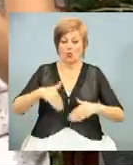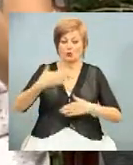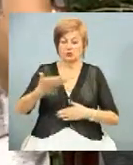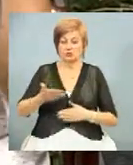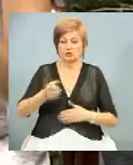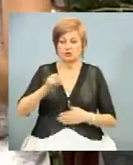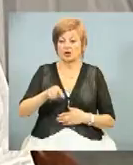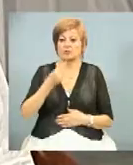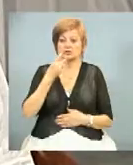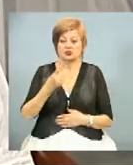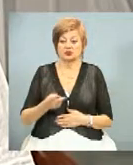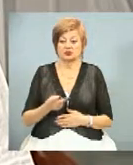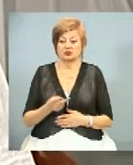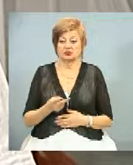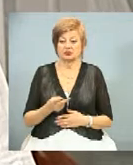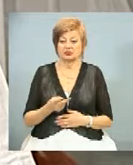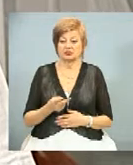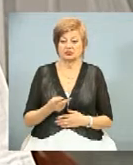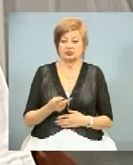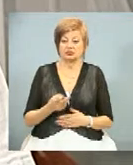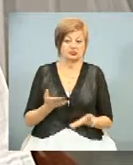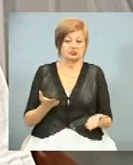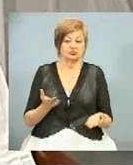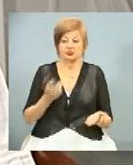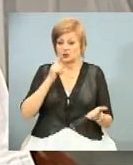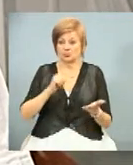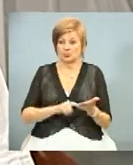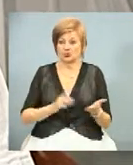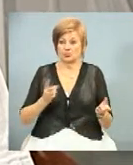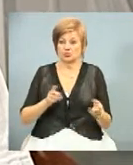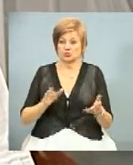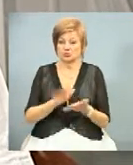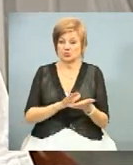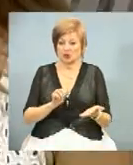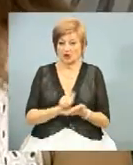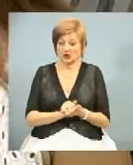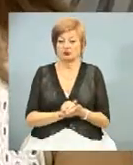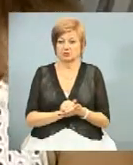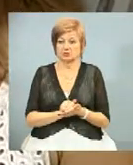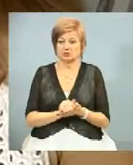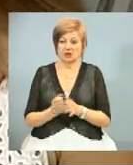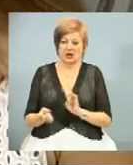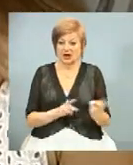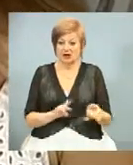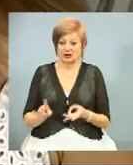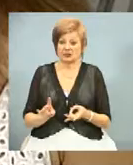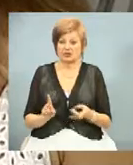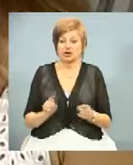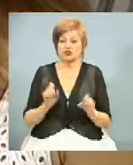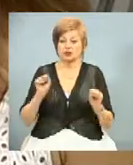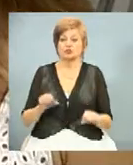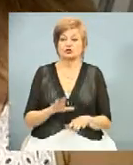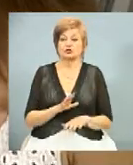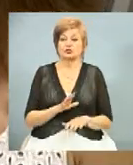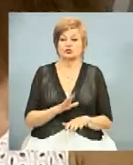там просто не заходить на мою сторінку. Може, його взламали хакери? Що це таке? Що це може бути? Що це